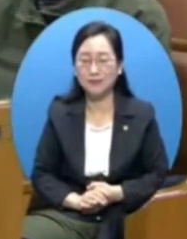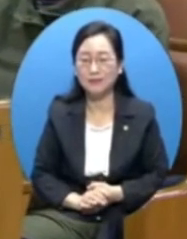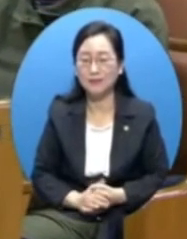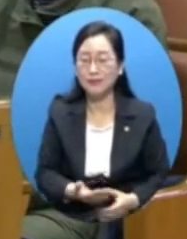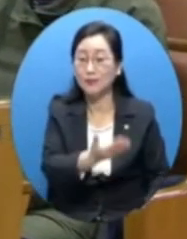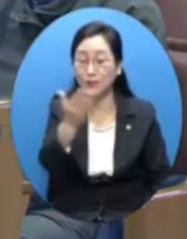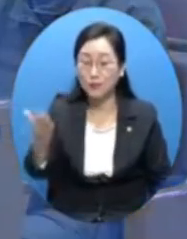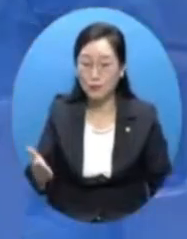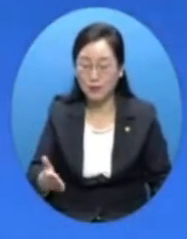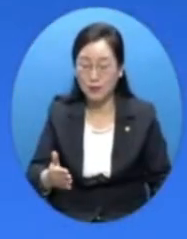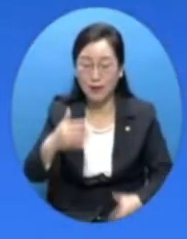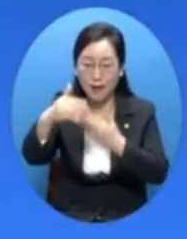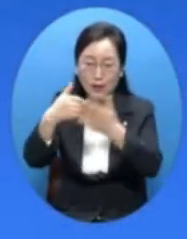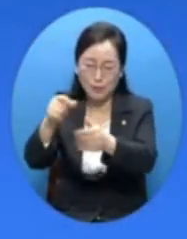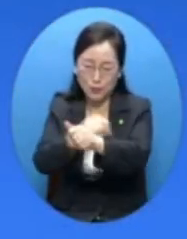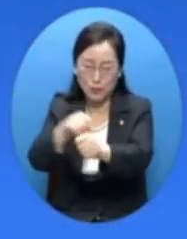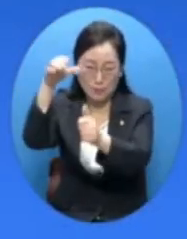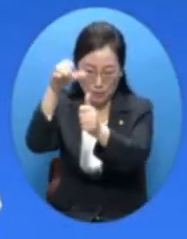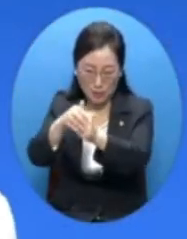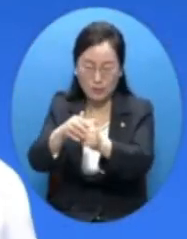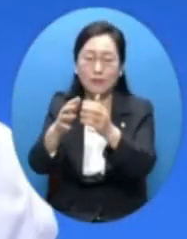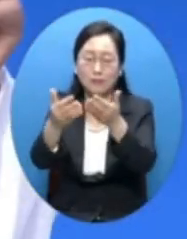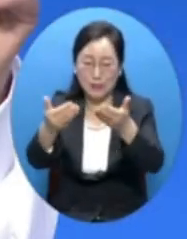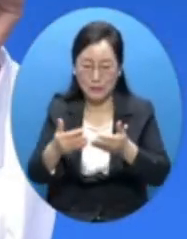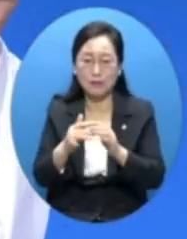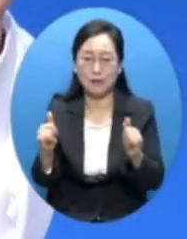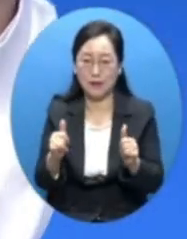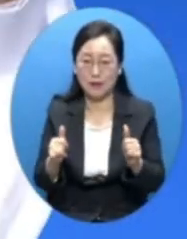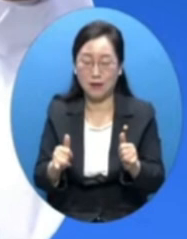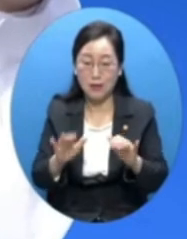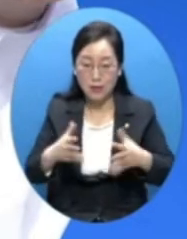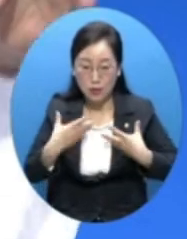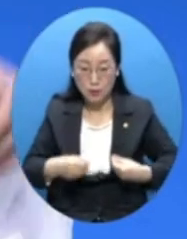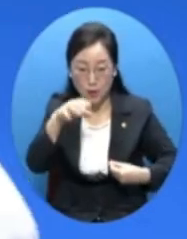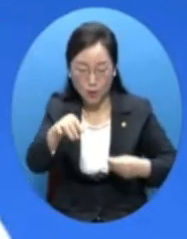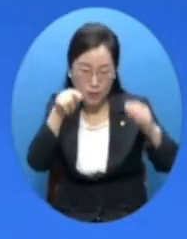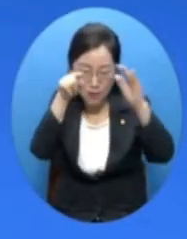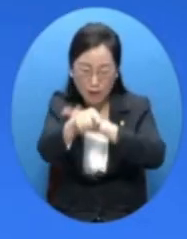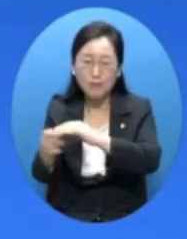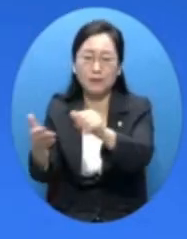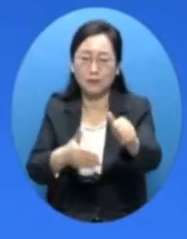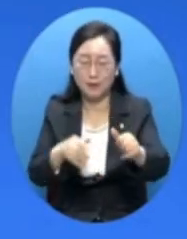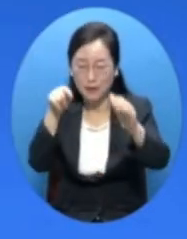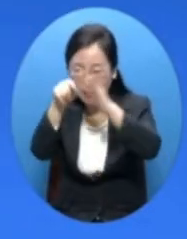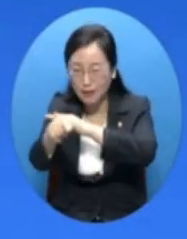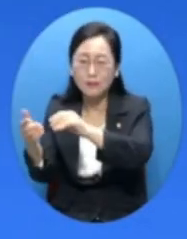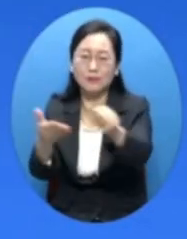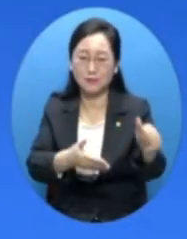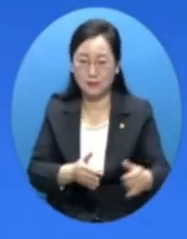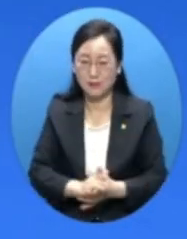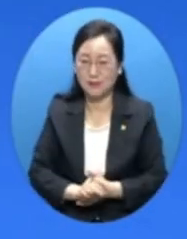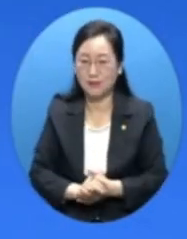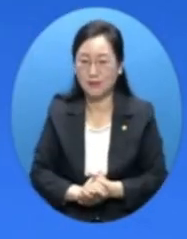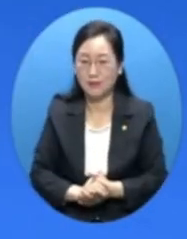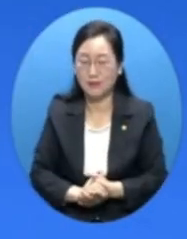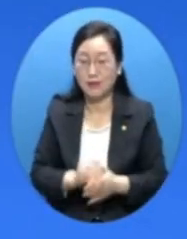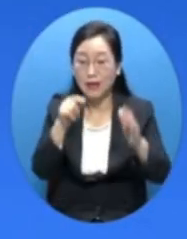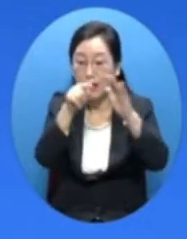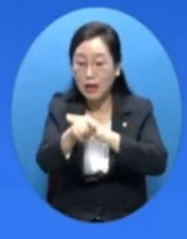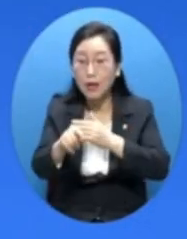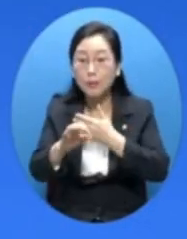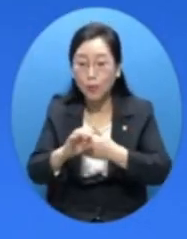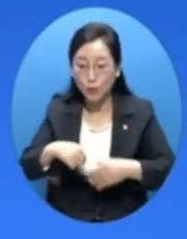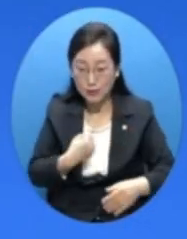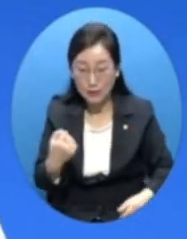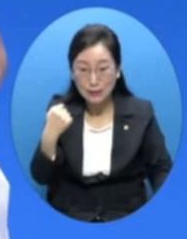우리 모두 사명자입니다. 사명자. 이제는 우리가 절망에 처한 사람들에게 나가야 됩니다. 나가야 됩니다. 나가야 됩니다. 근데 나가려면 우리 힘으로